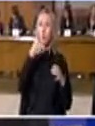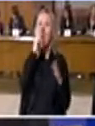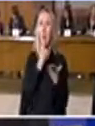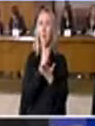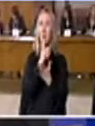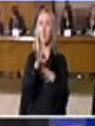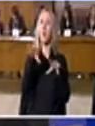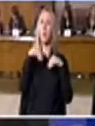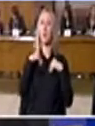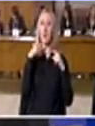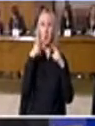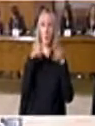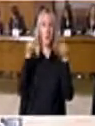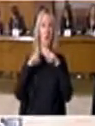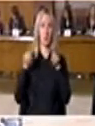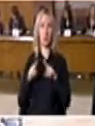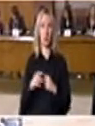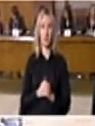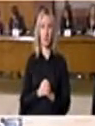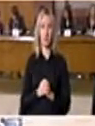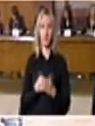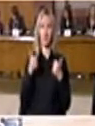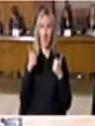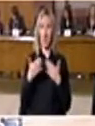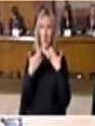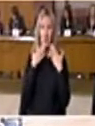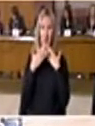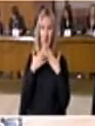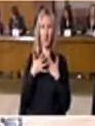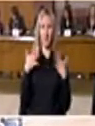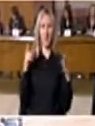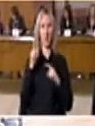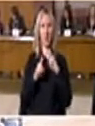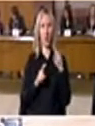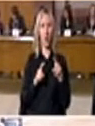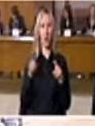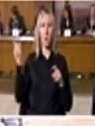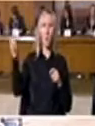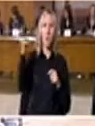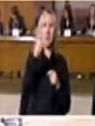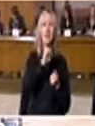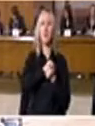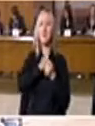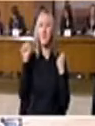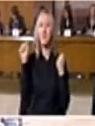prihvatanju različitosti. Današnja konferencija je značajan korak u mobilisanju svih